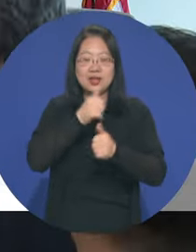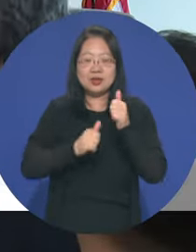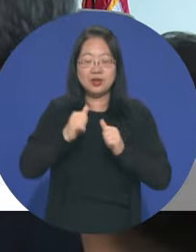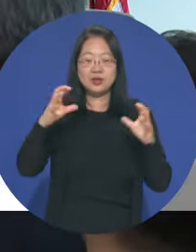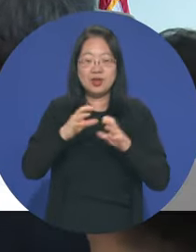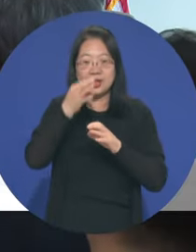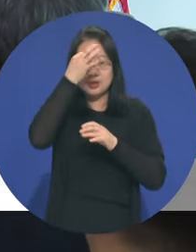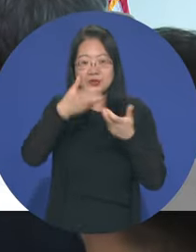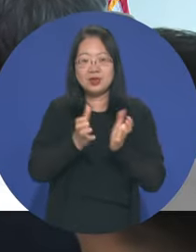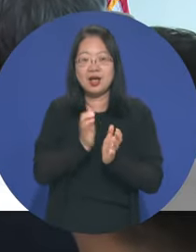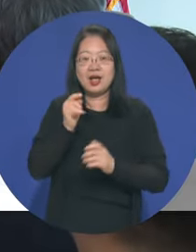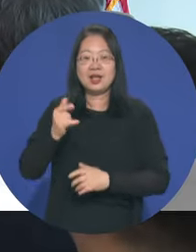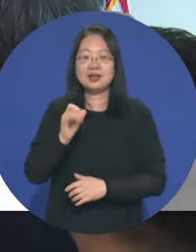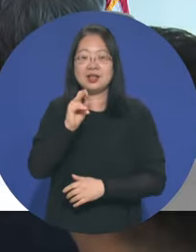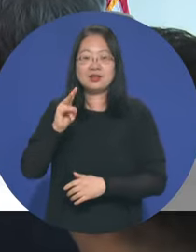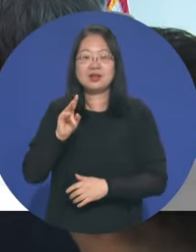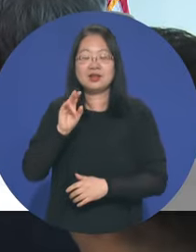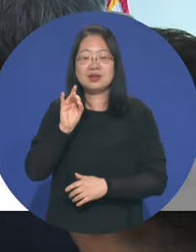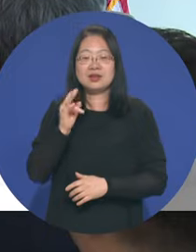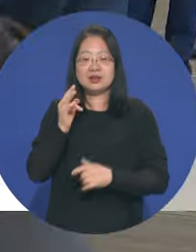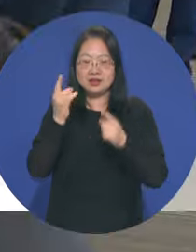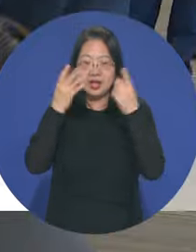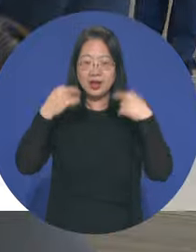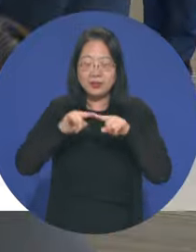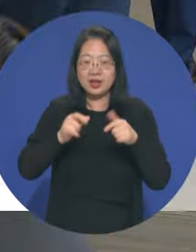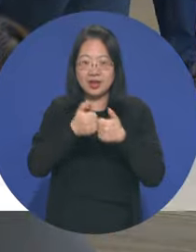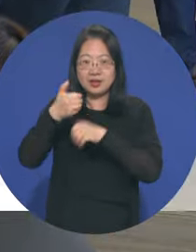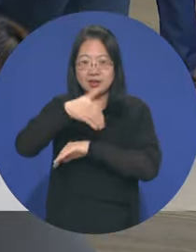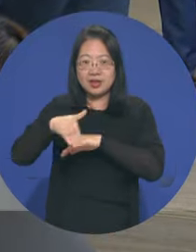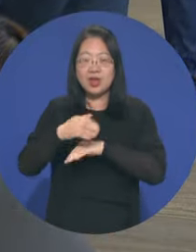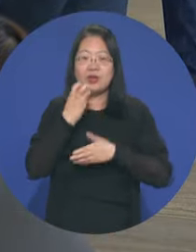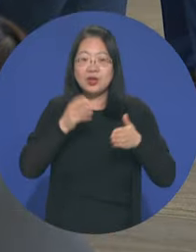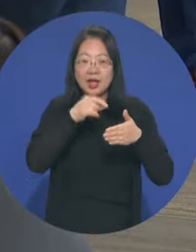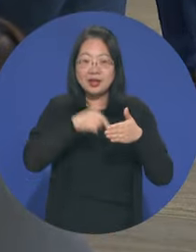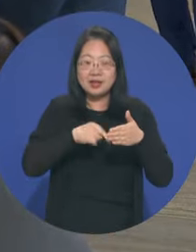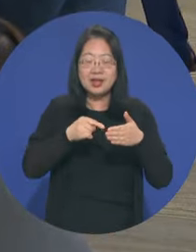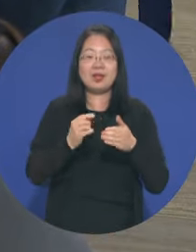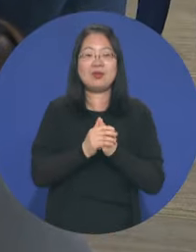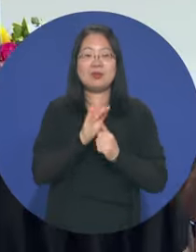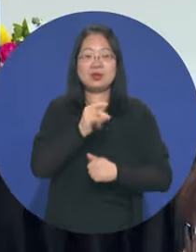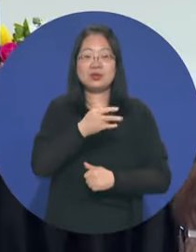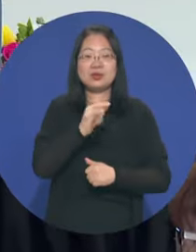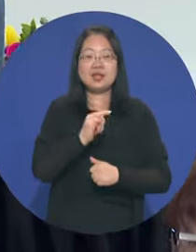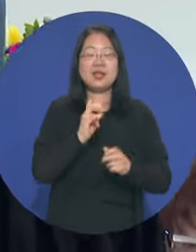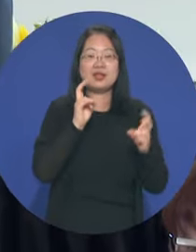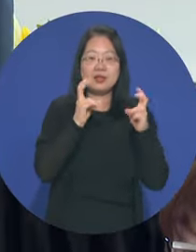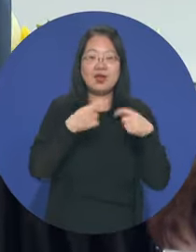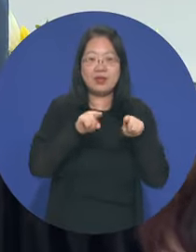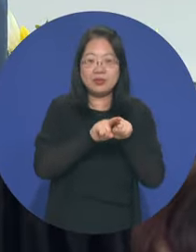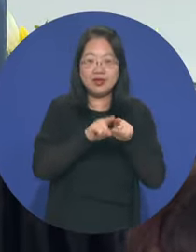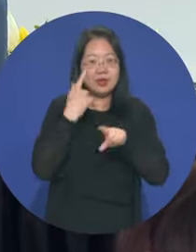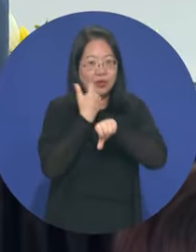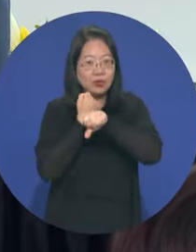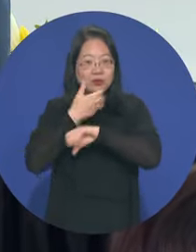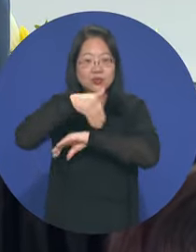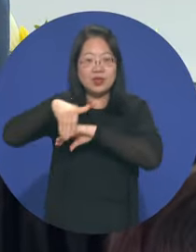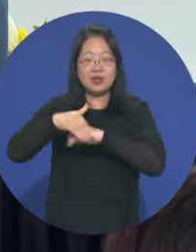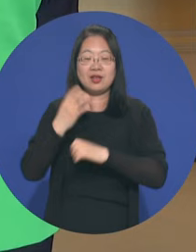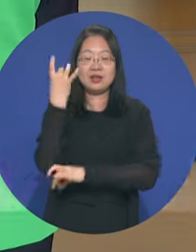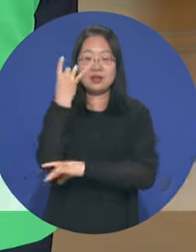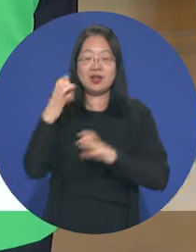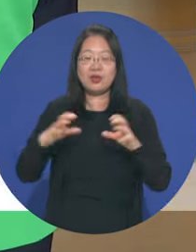차세대 융합기술원과 한양대 등과 함께 머리를 맞댈 계획이며 도내 반도체 혁신 기업들과도 연구를 함께할